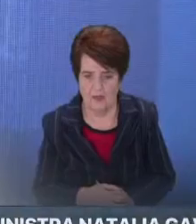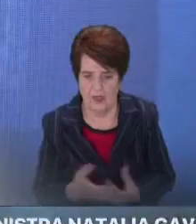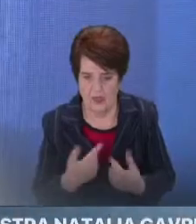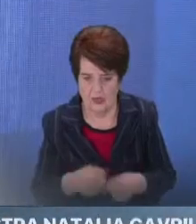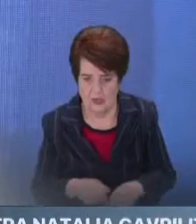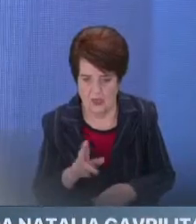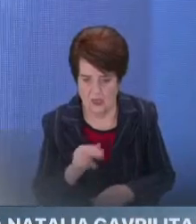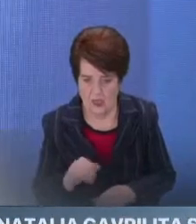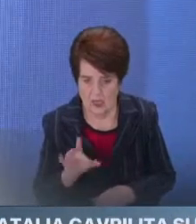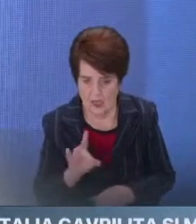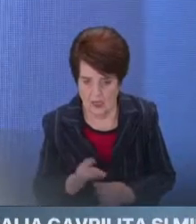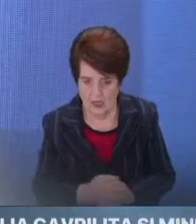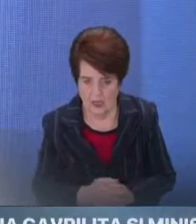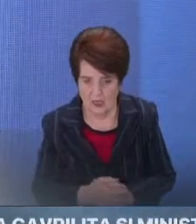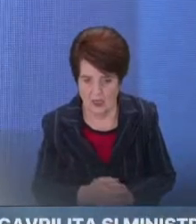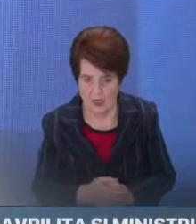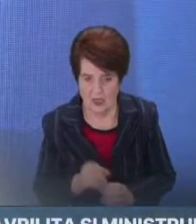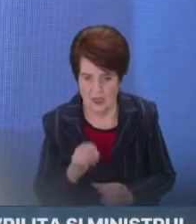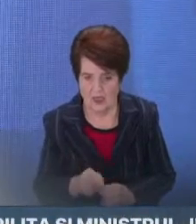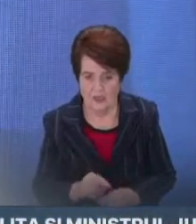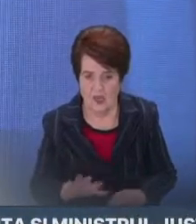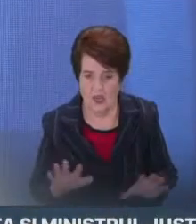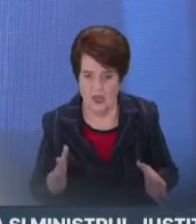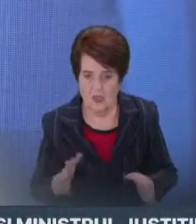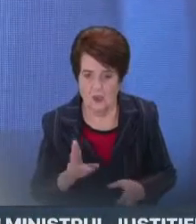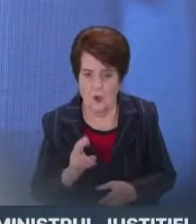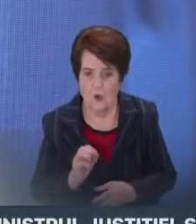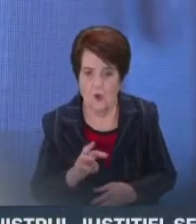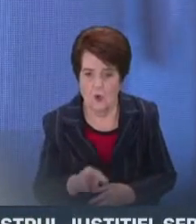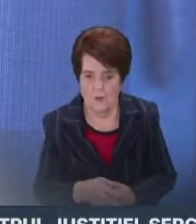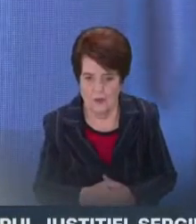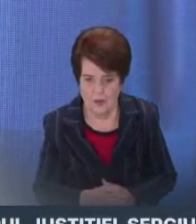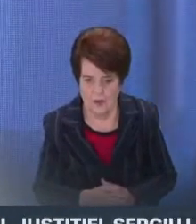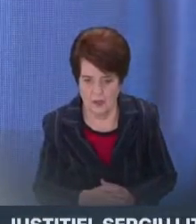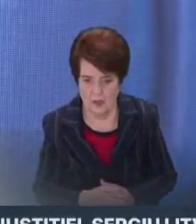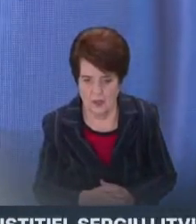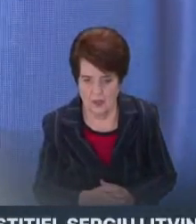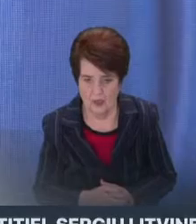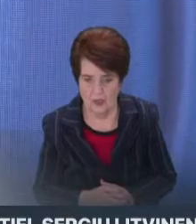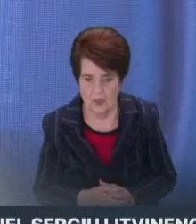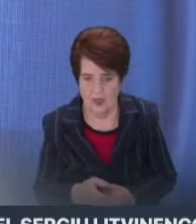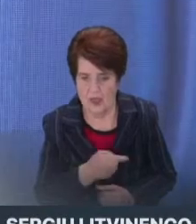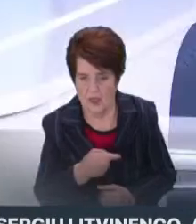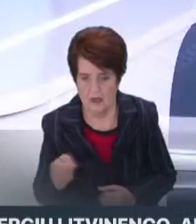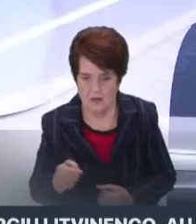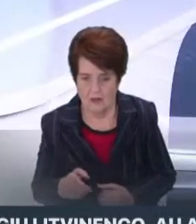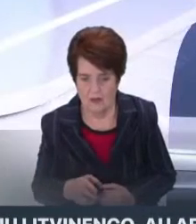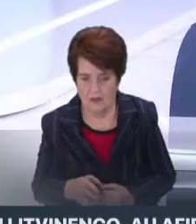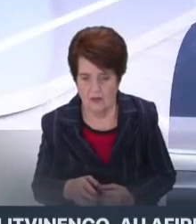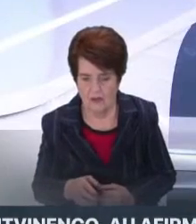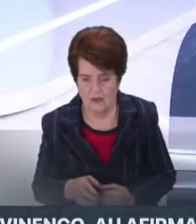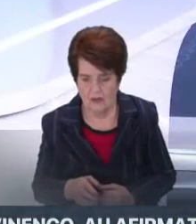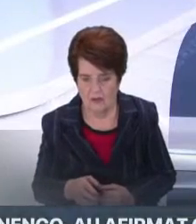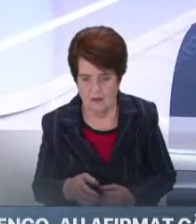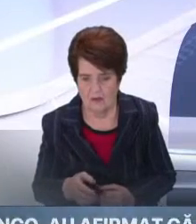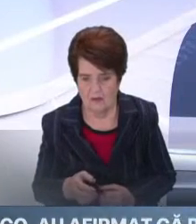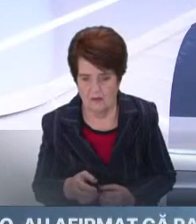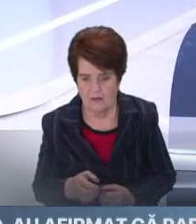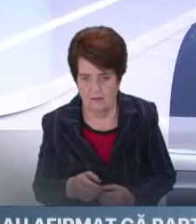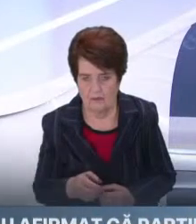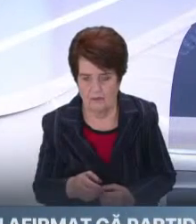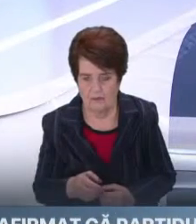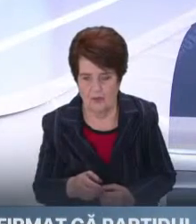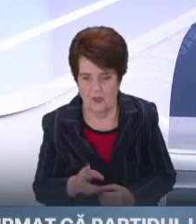Așadar, în astfel de cazuri, cum evităm tragediile? Dacă